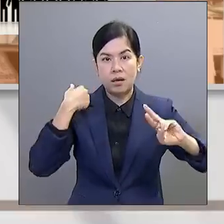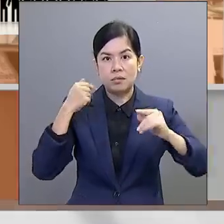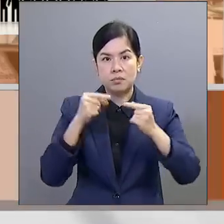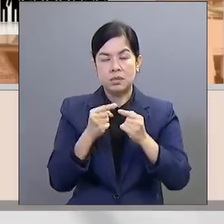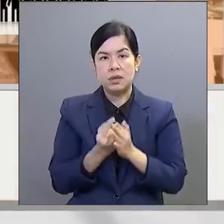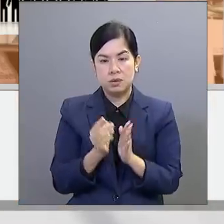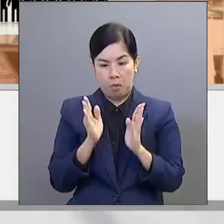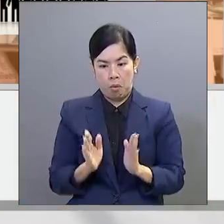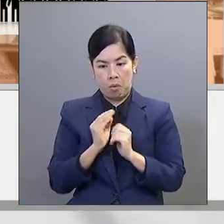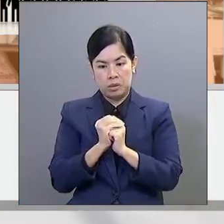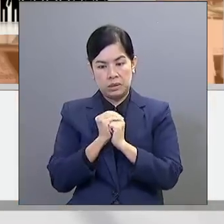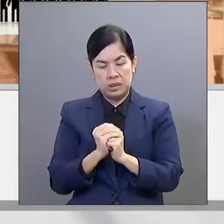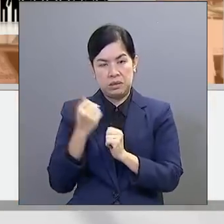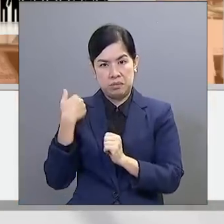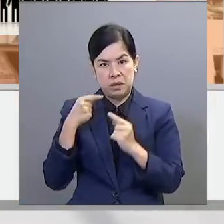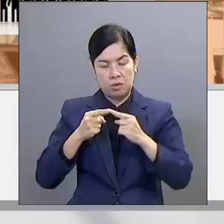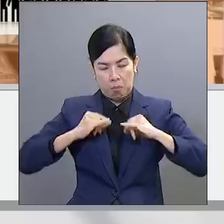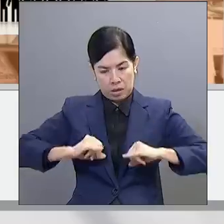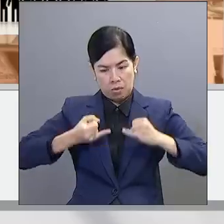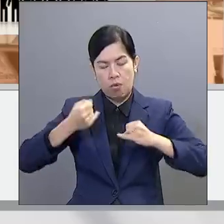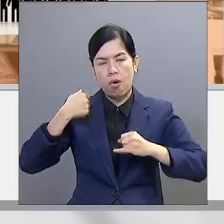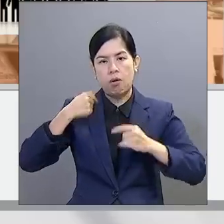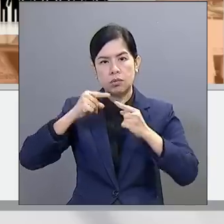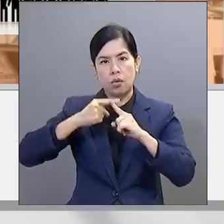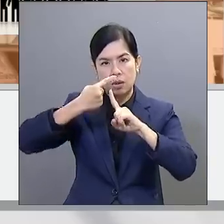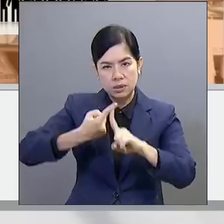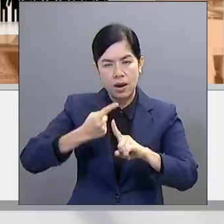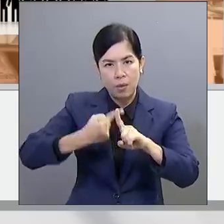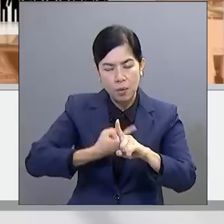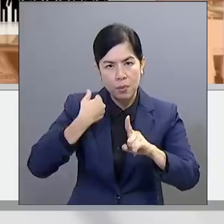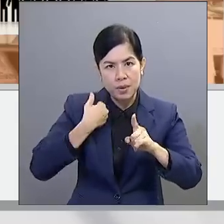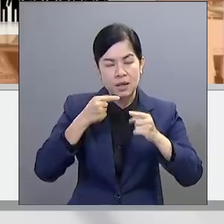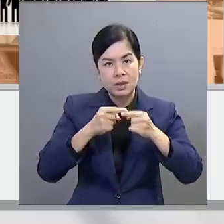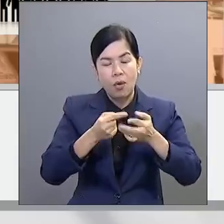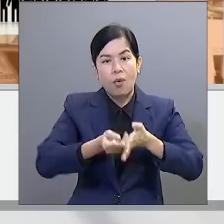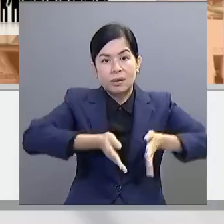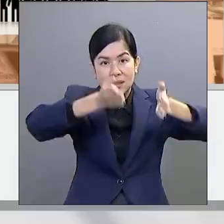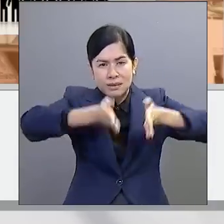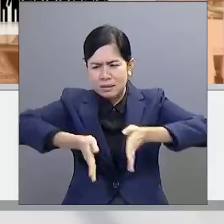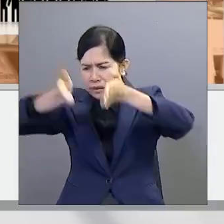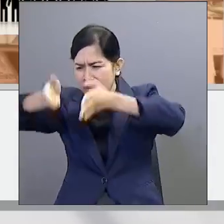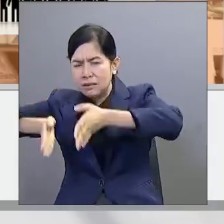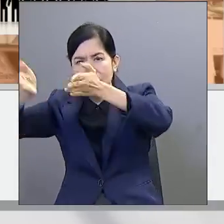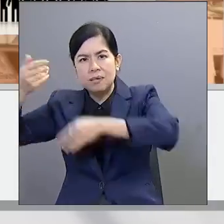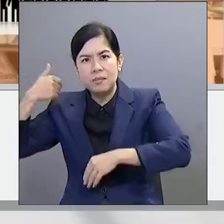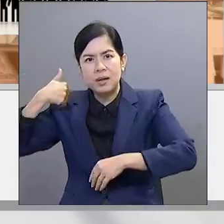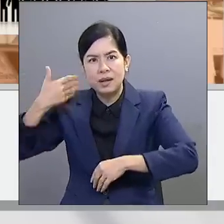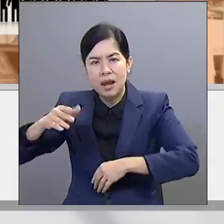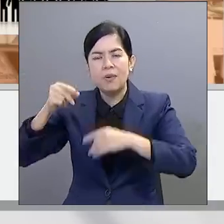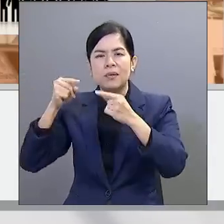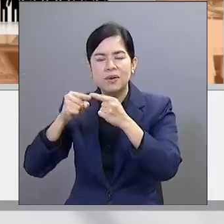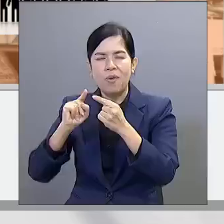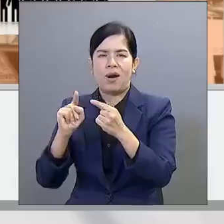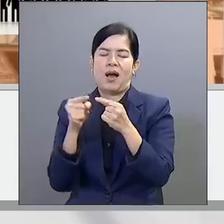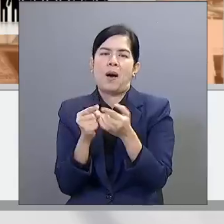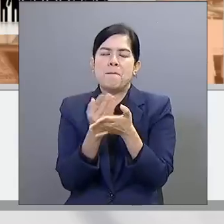ามาเช่าอาคารพาณิชย์ดังกล่าวนะคะแล้วก็ถูกซอยแบ่งล็อกเป็นซอยย่อยๆเพื่อให้คนจีนมาเช่าต่อๆกันด้ว